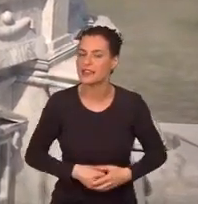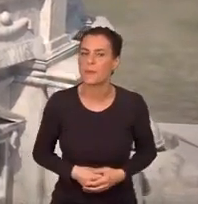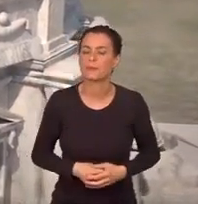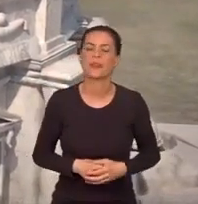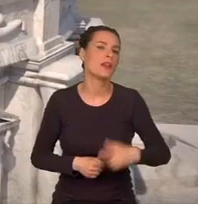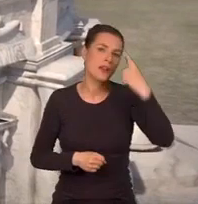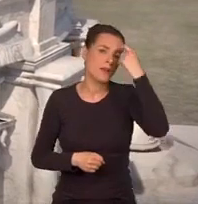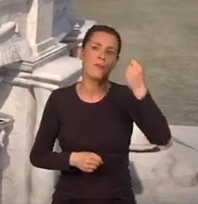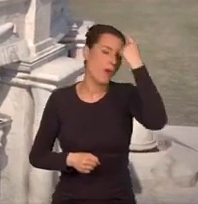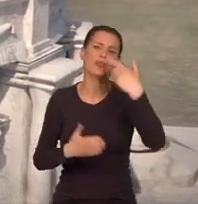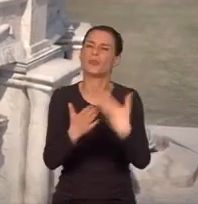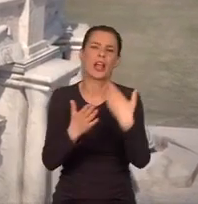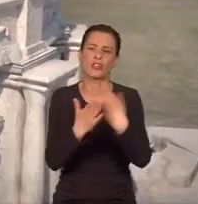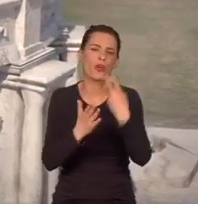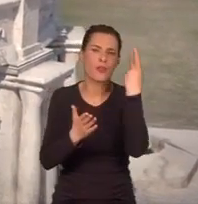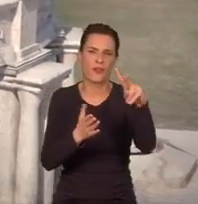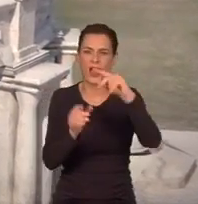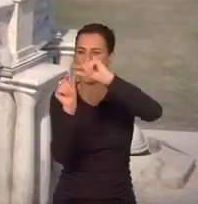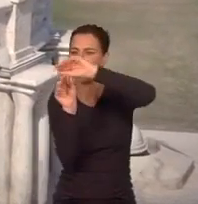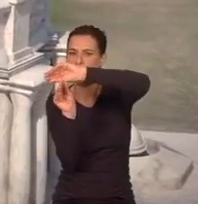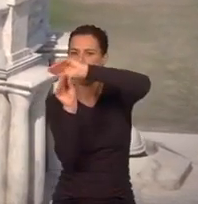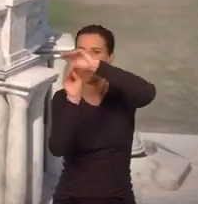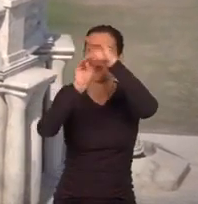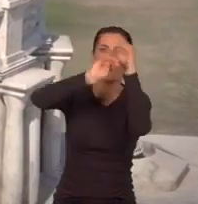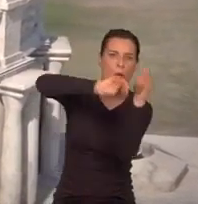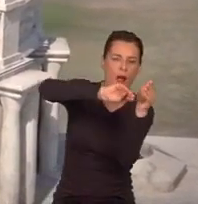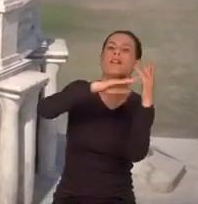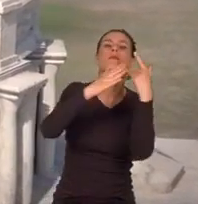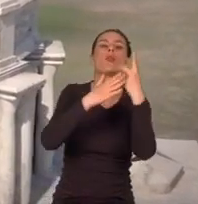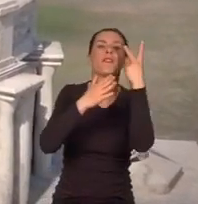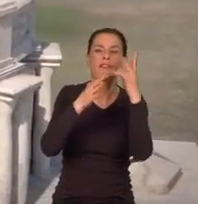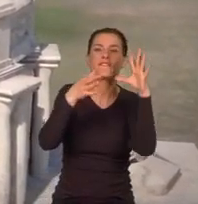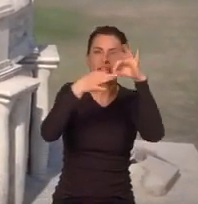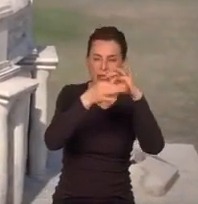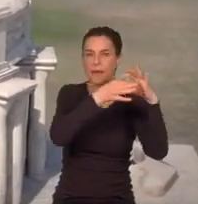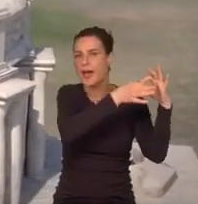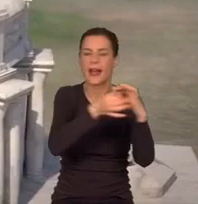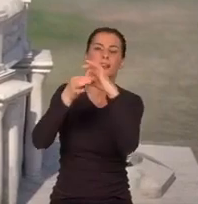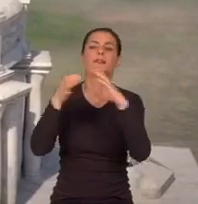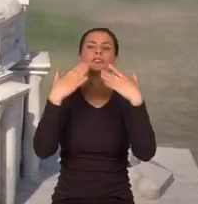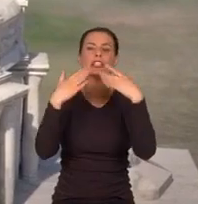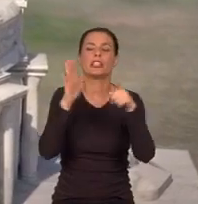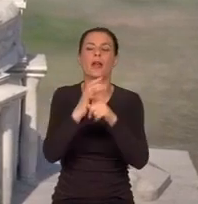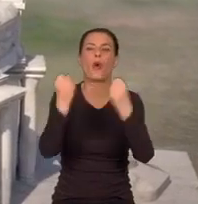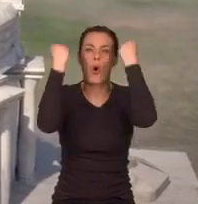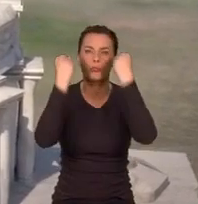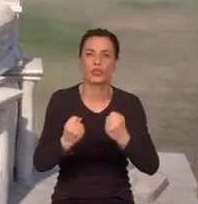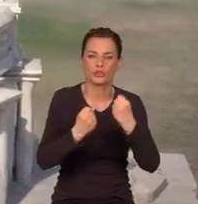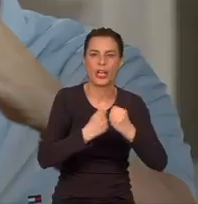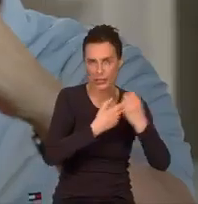Koncepcja podwójnej kopuły Michała Anioła polegała na tym, że obie uczestniczyły razem w utrzymywaniu obciążenia.